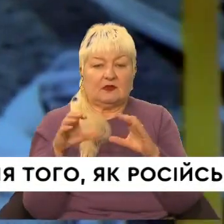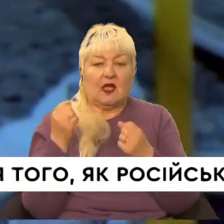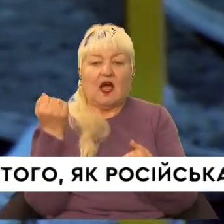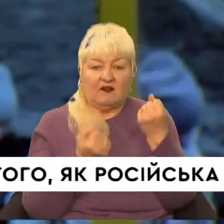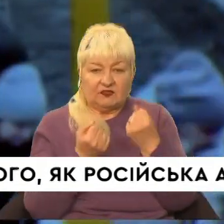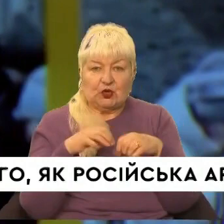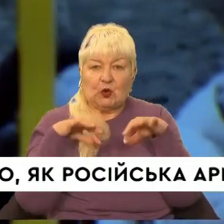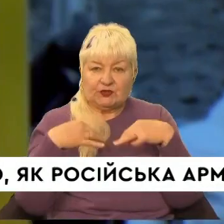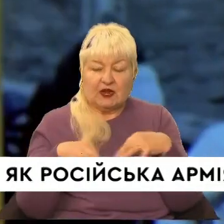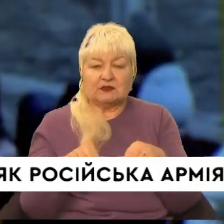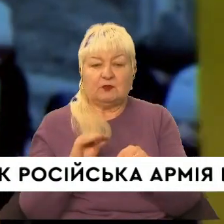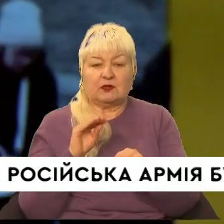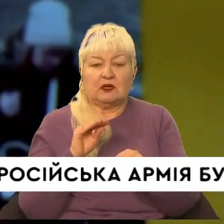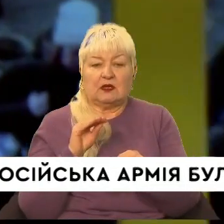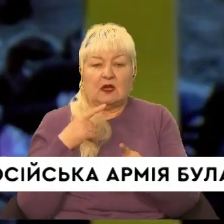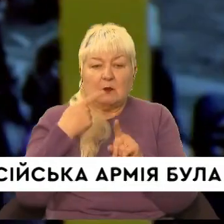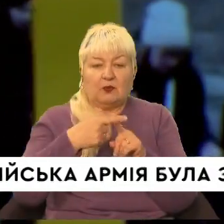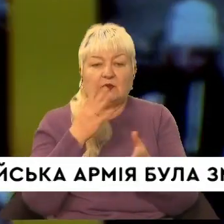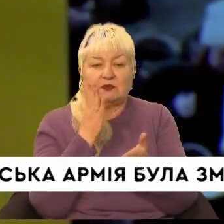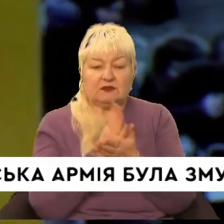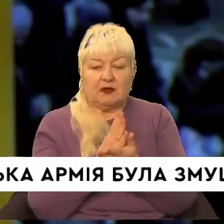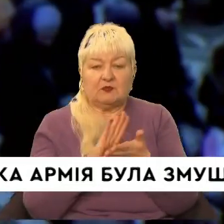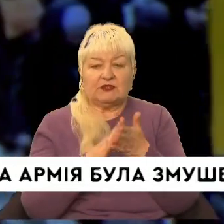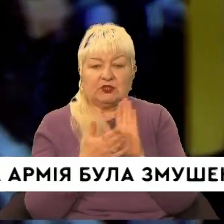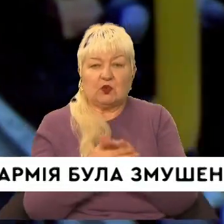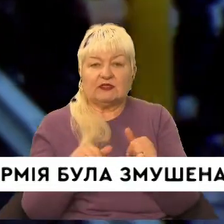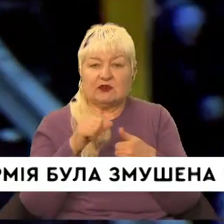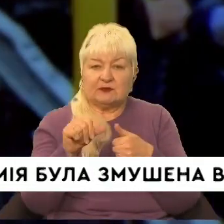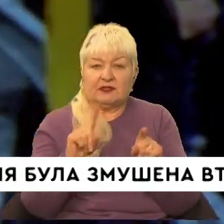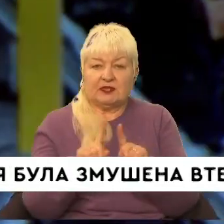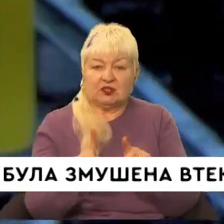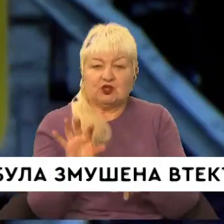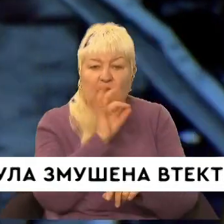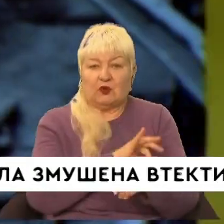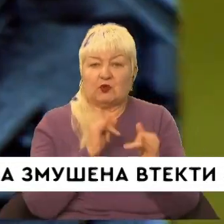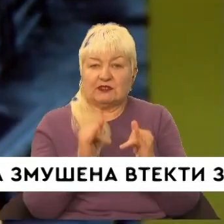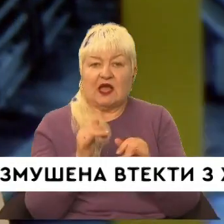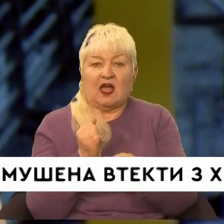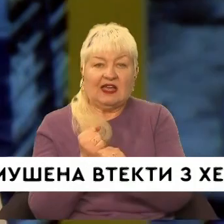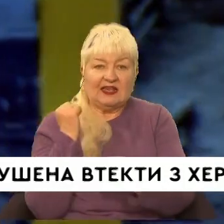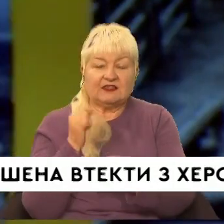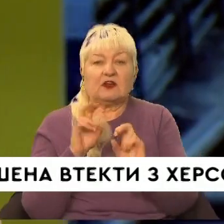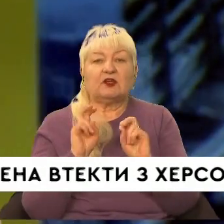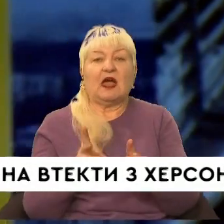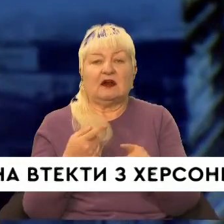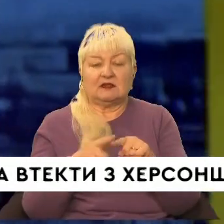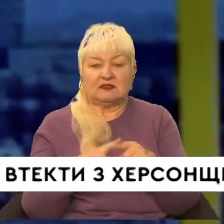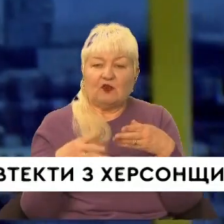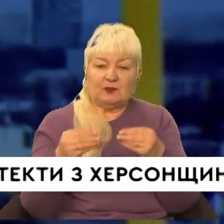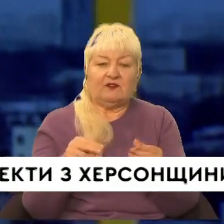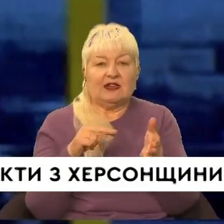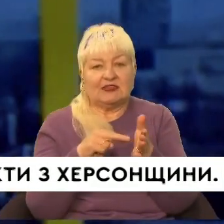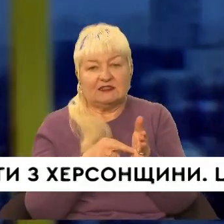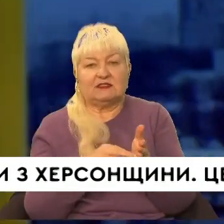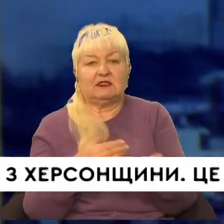автотранспорт. Плюс ми маємо ситуацію з пальним, яке використовують для генераторів. Як все це впливає на попит, на ціни, на